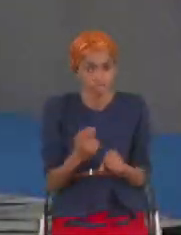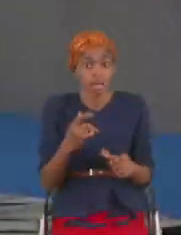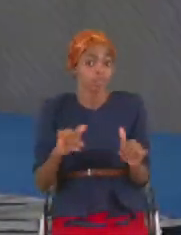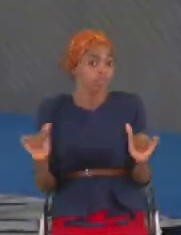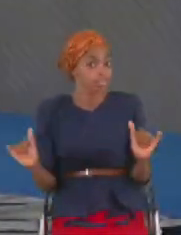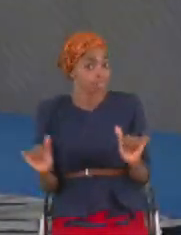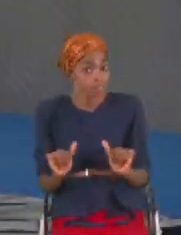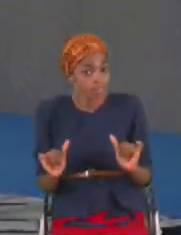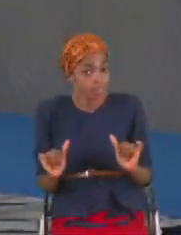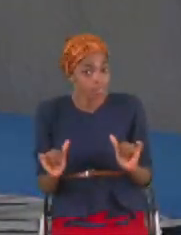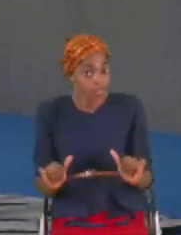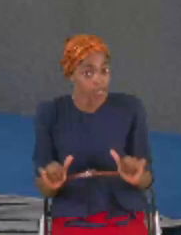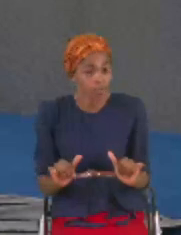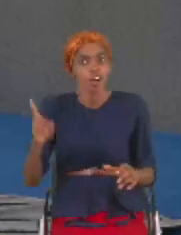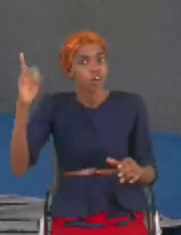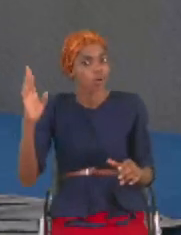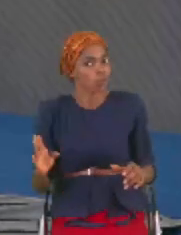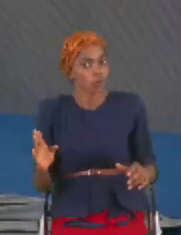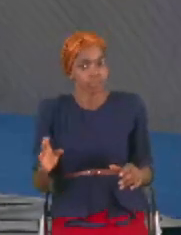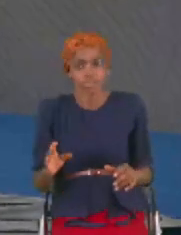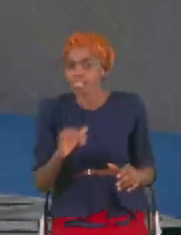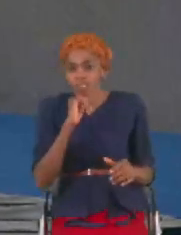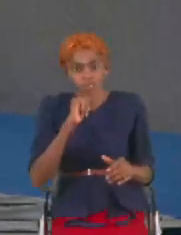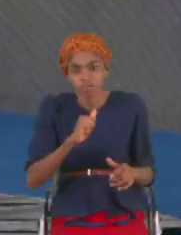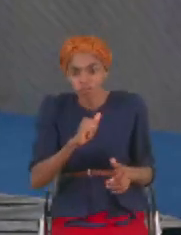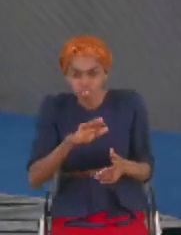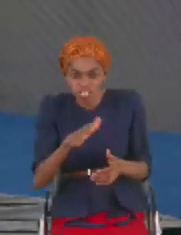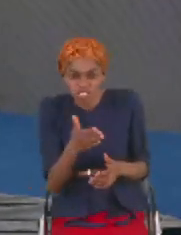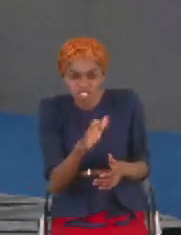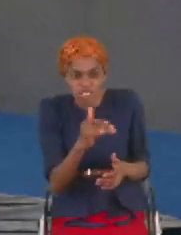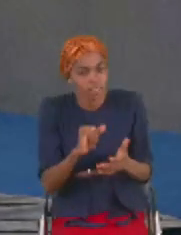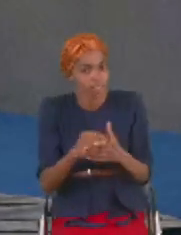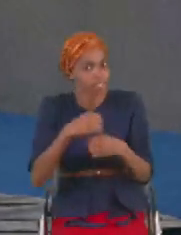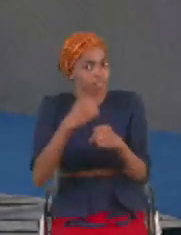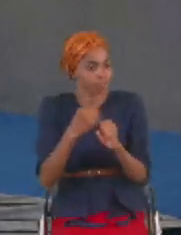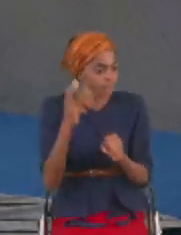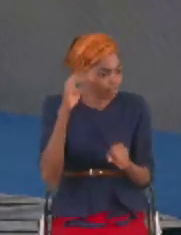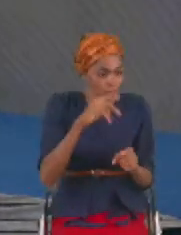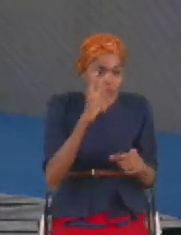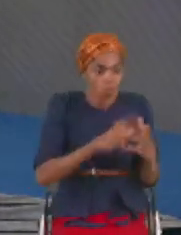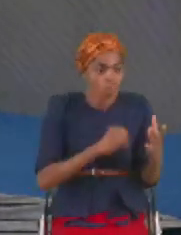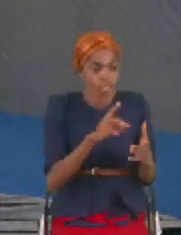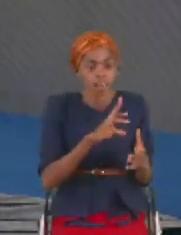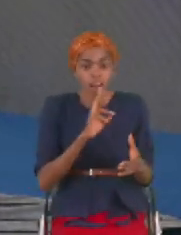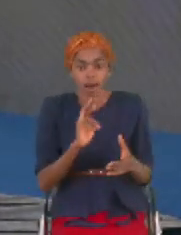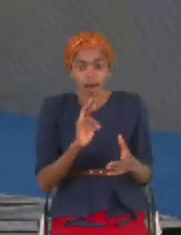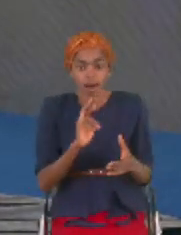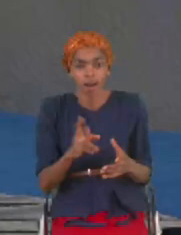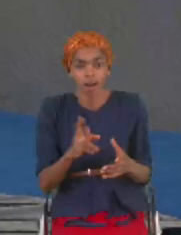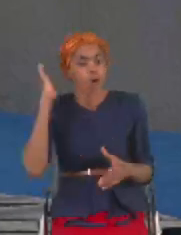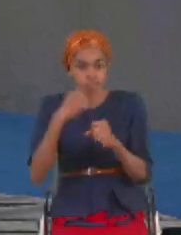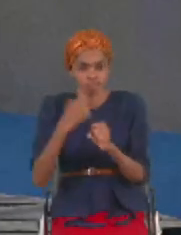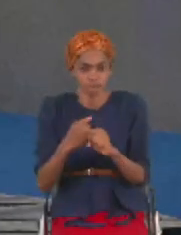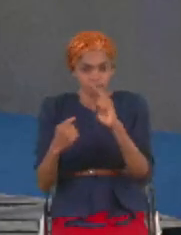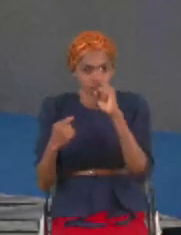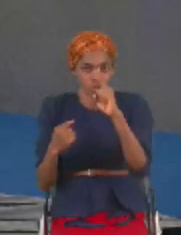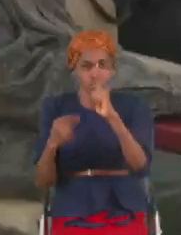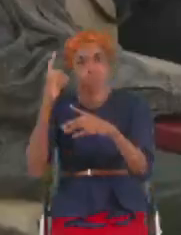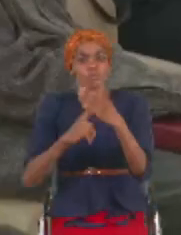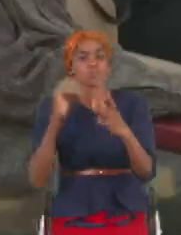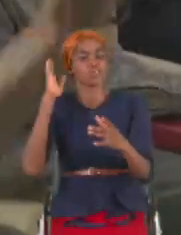le même dieu impartial qui a formé ses agences et qui a fait de ce qu'ils sont il le fut et